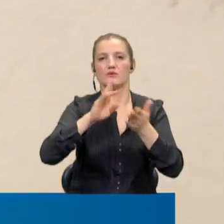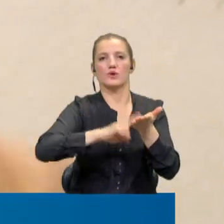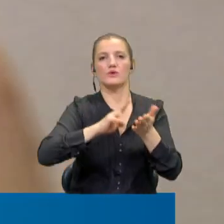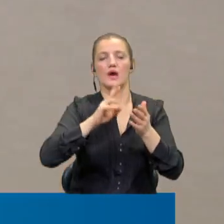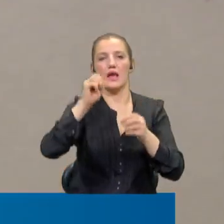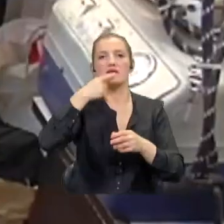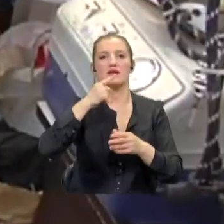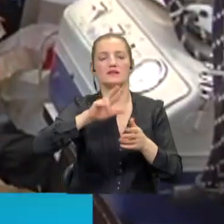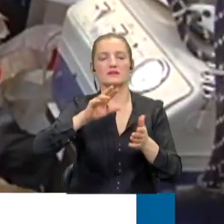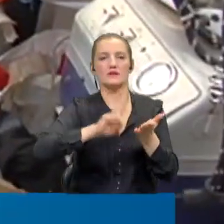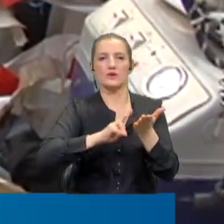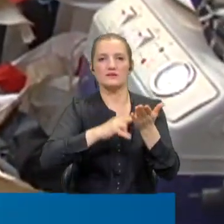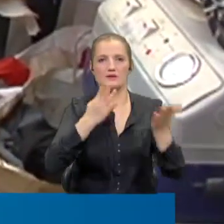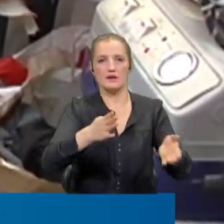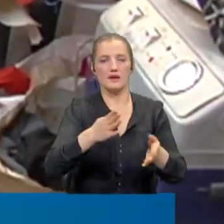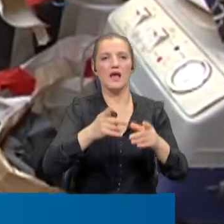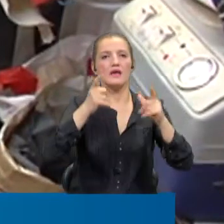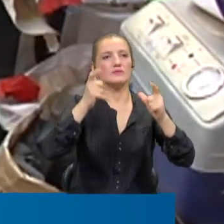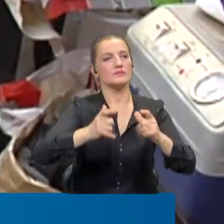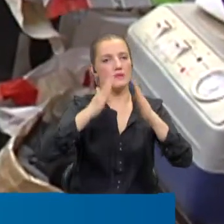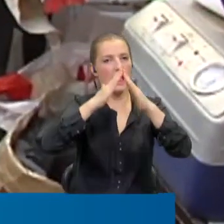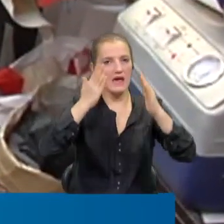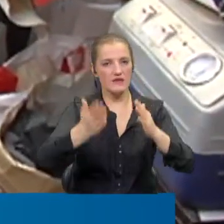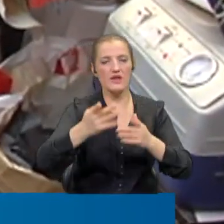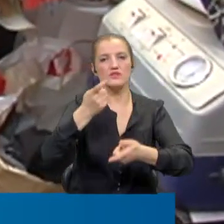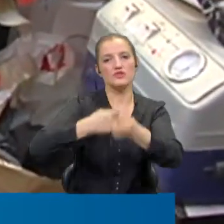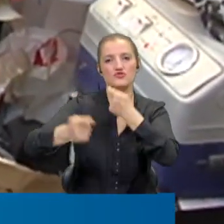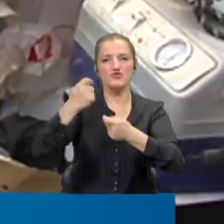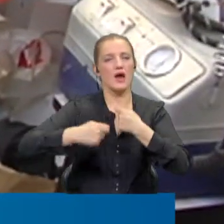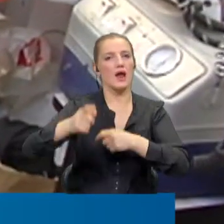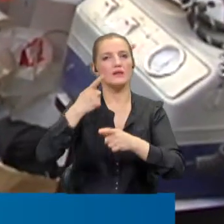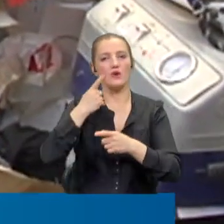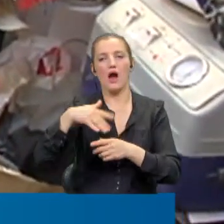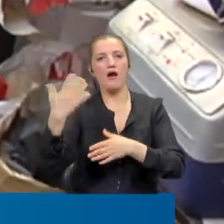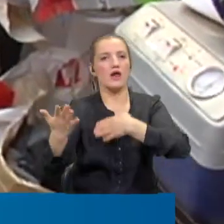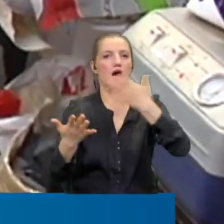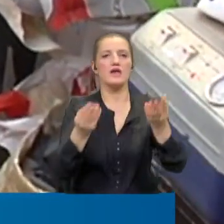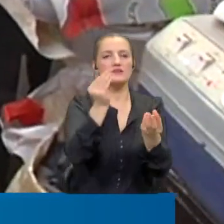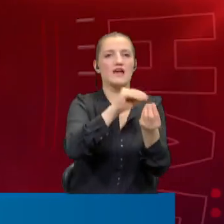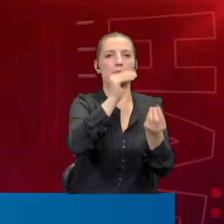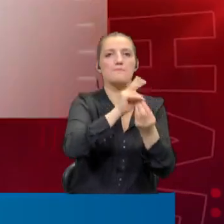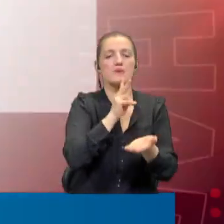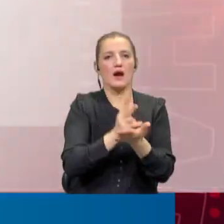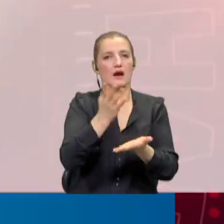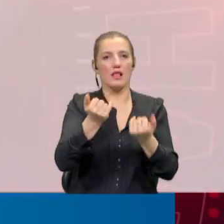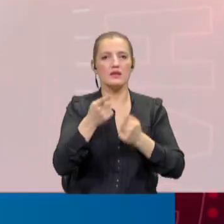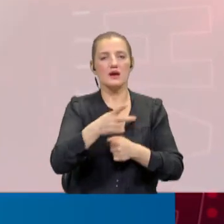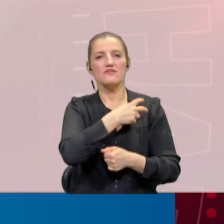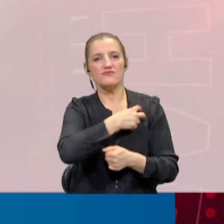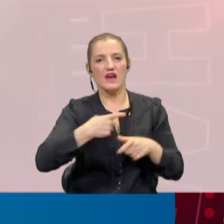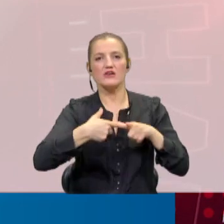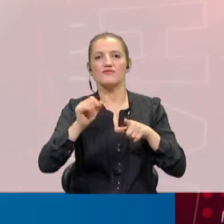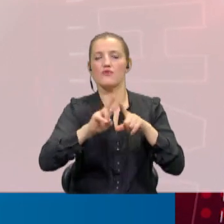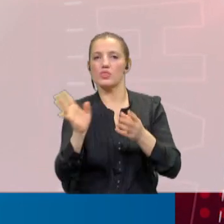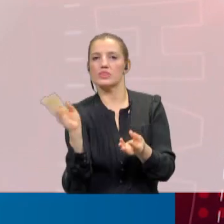enerji piyasaları Düzenleme Kurulu Mesken Sanayi ticarethaneler için ayrı ayrı zam kararı aldı vergi ve fonlar